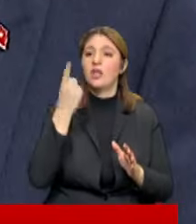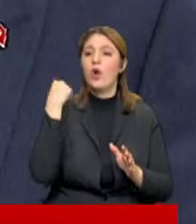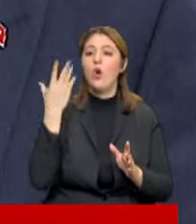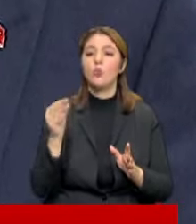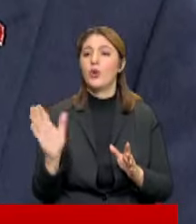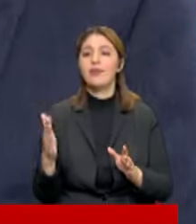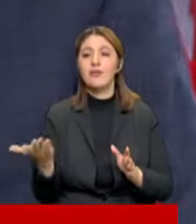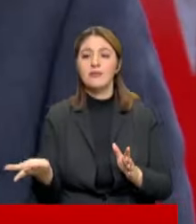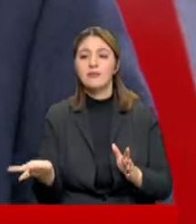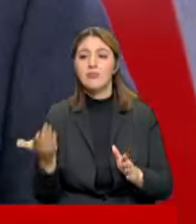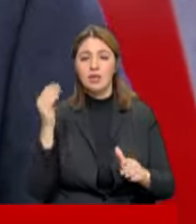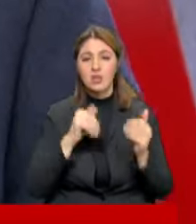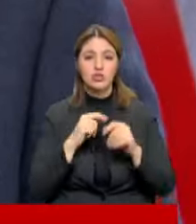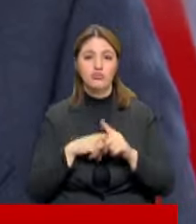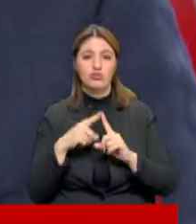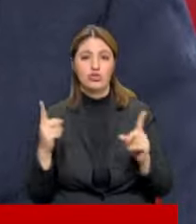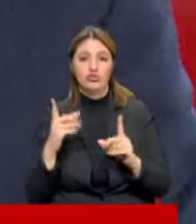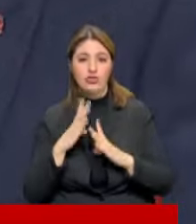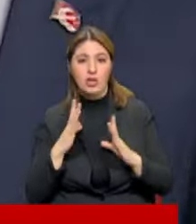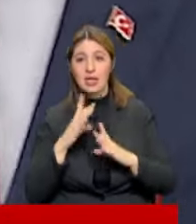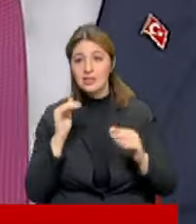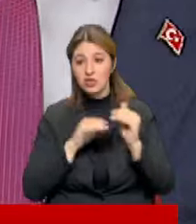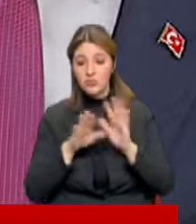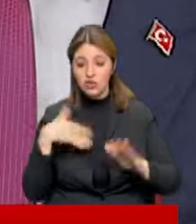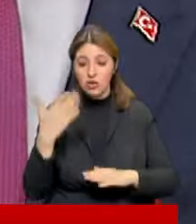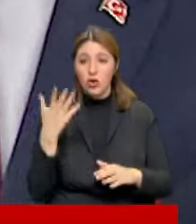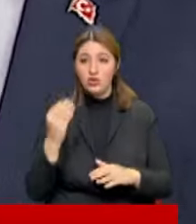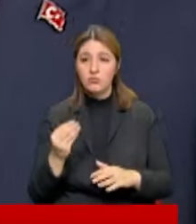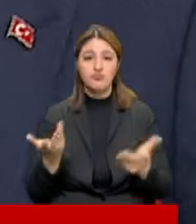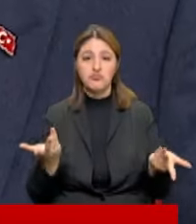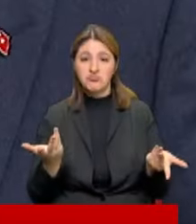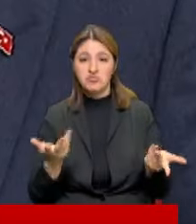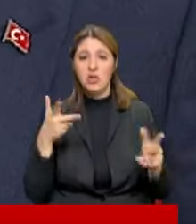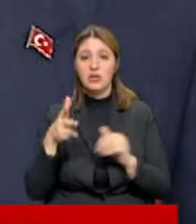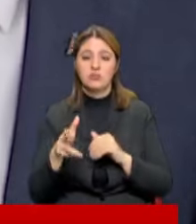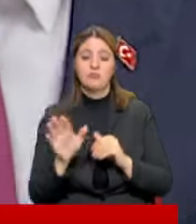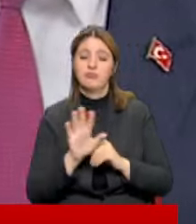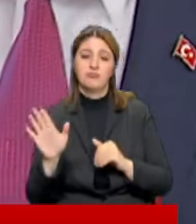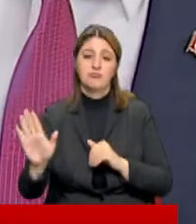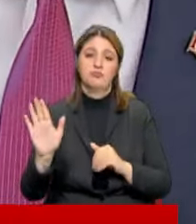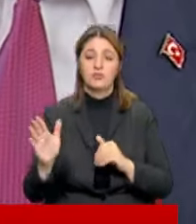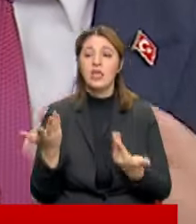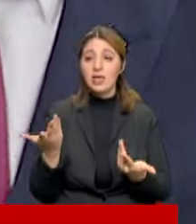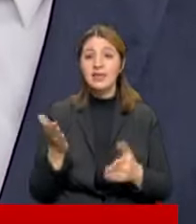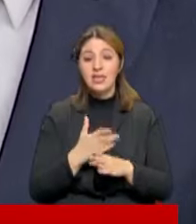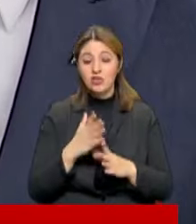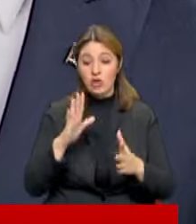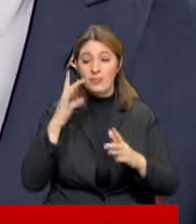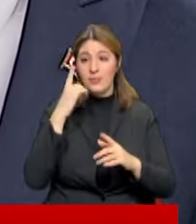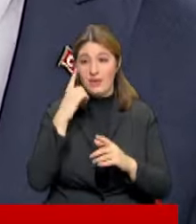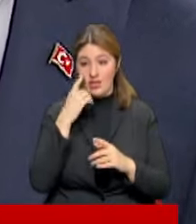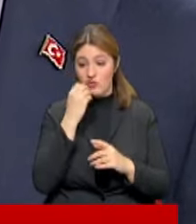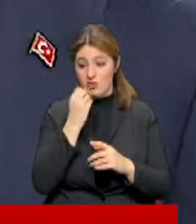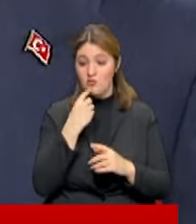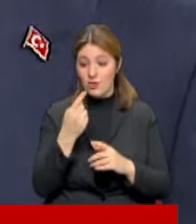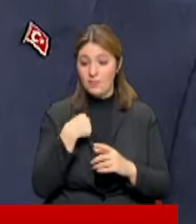olmadı Çünkü seçim süreci var seçim bittikten sonra olacak mı hayır yine kesintiye uğrayacak Neden ya Hem diyor diyor